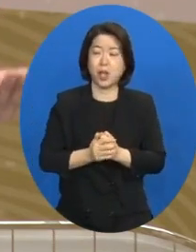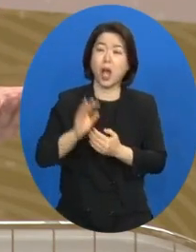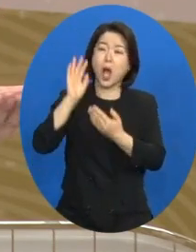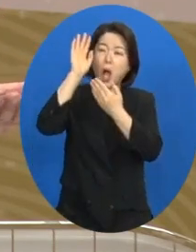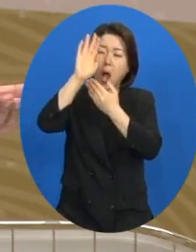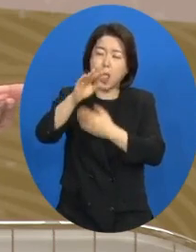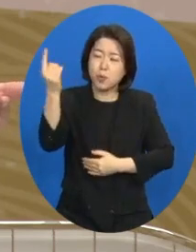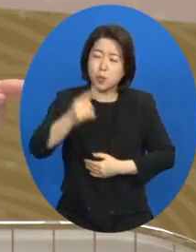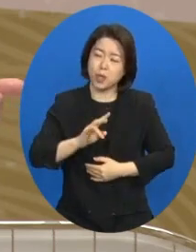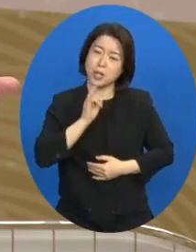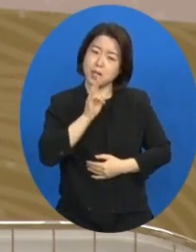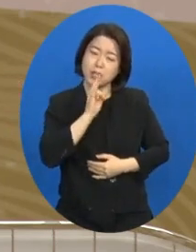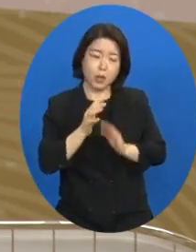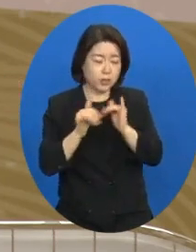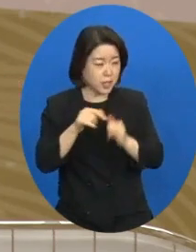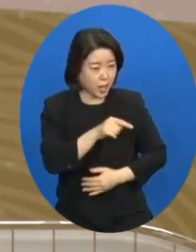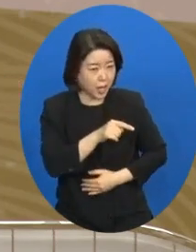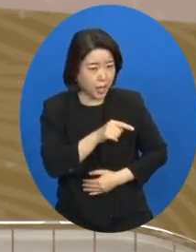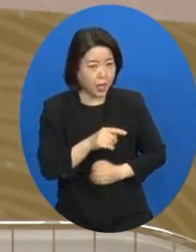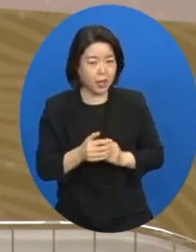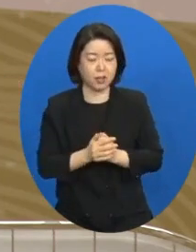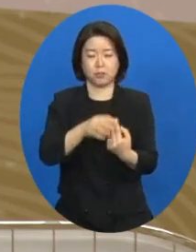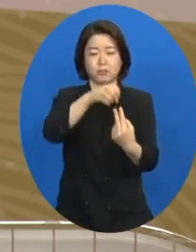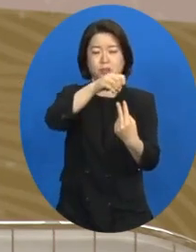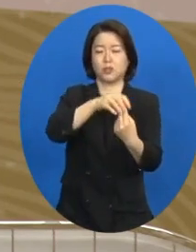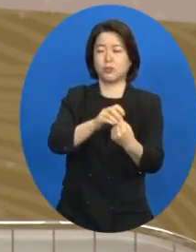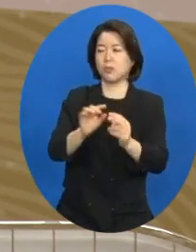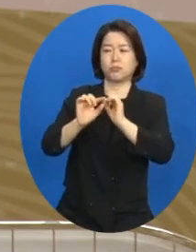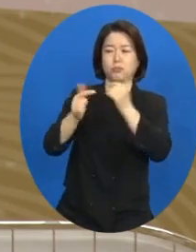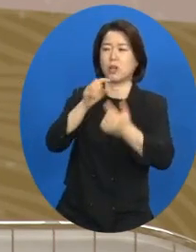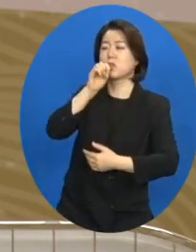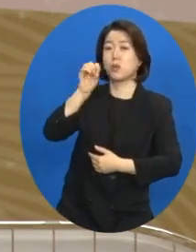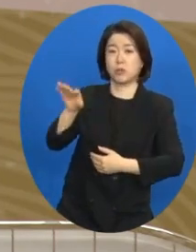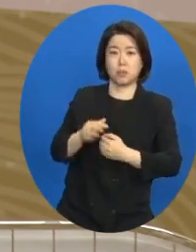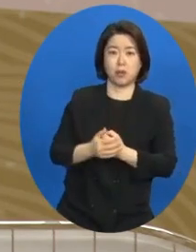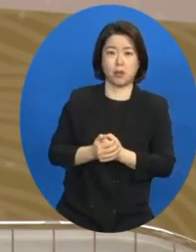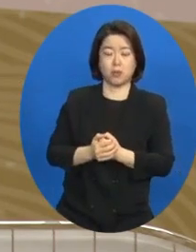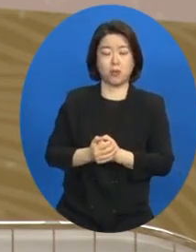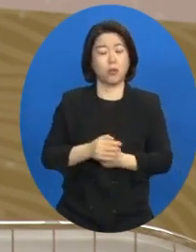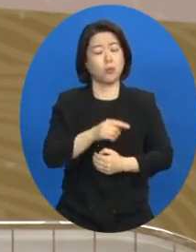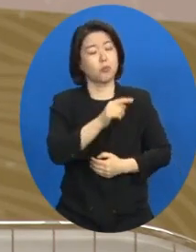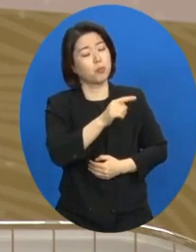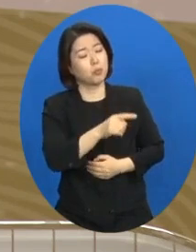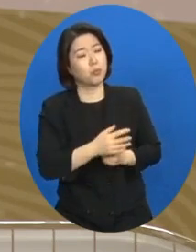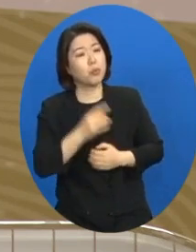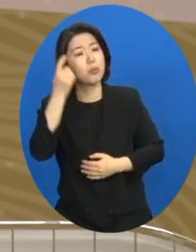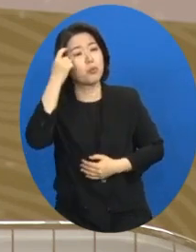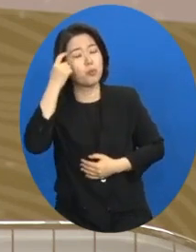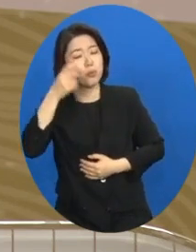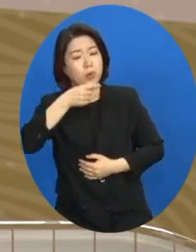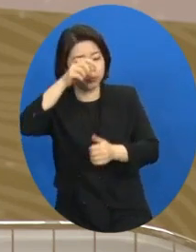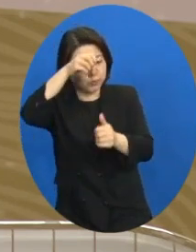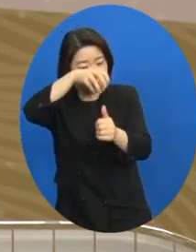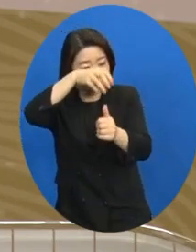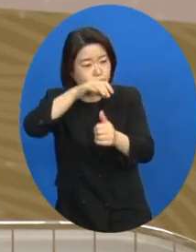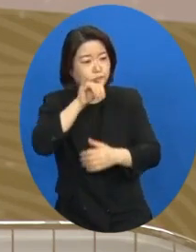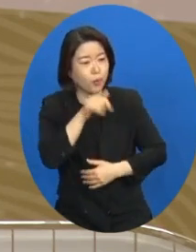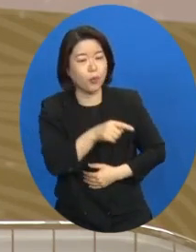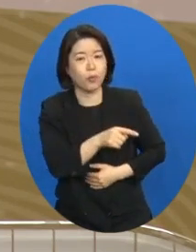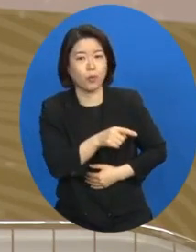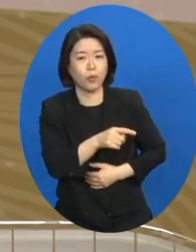그 예언자 니야 세력 아니 아니 라고 말하라 그러면 당신이 도대체 왜 세례를 주느냐